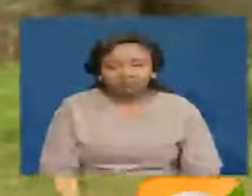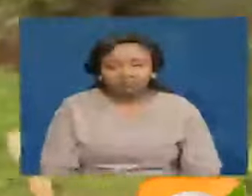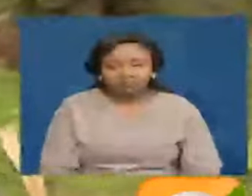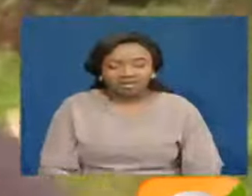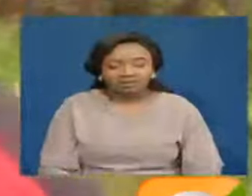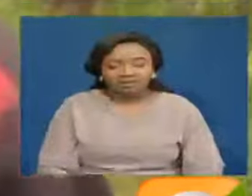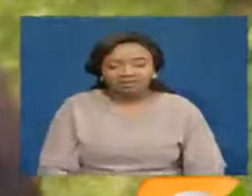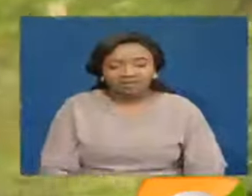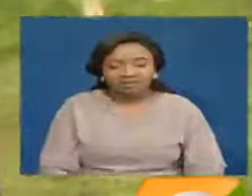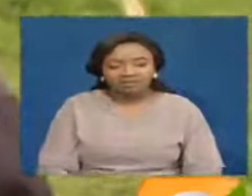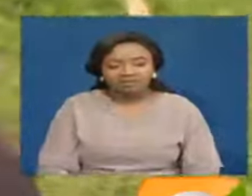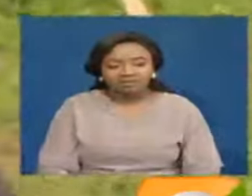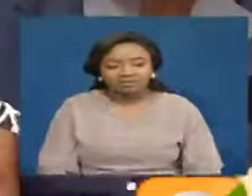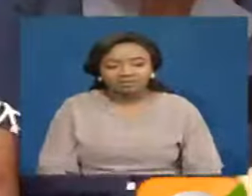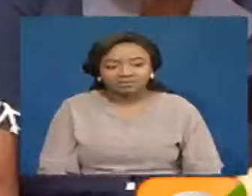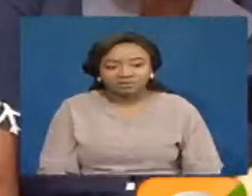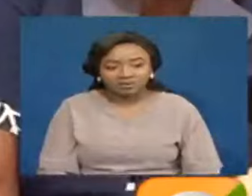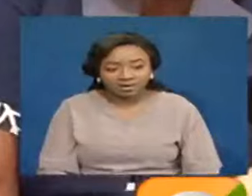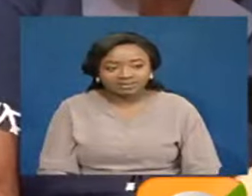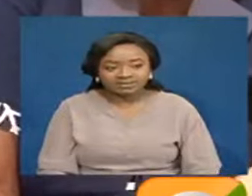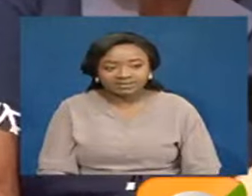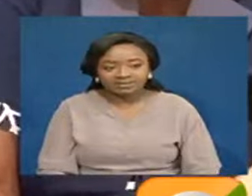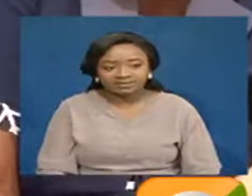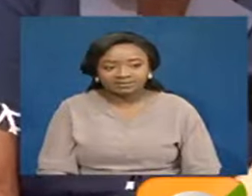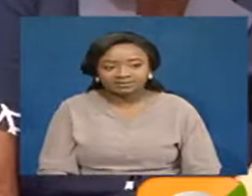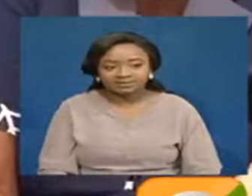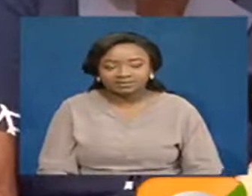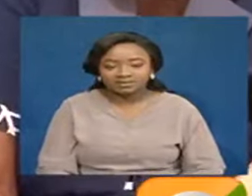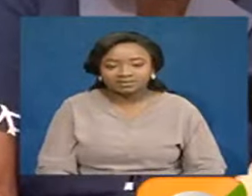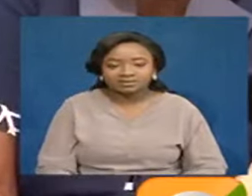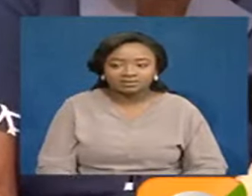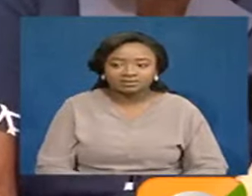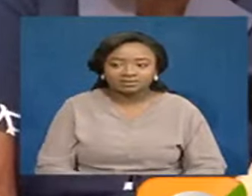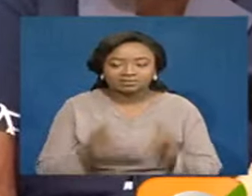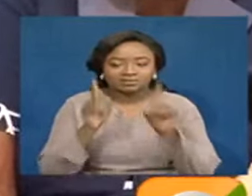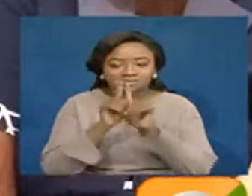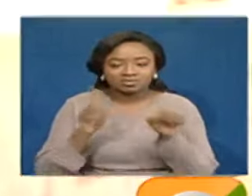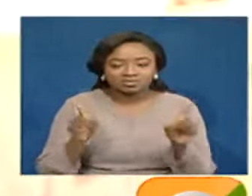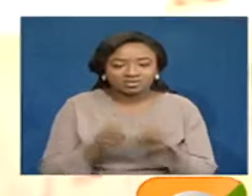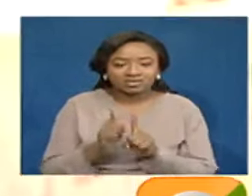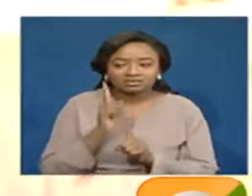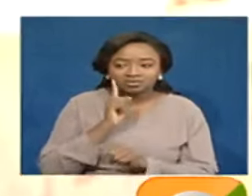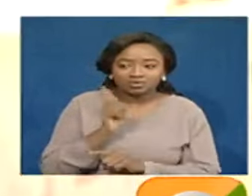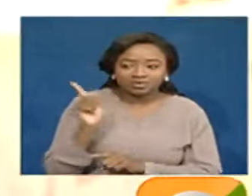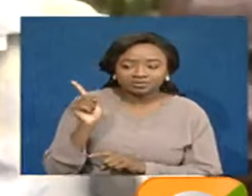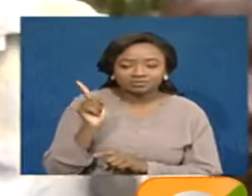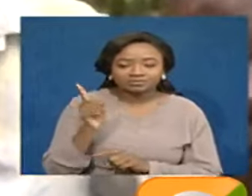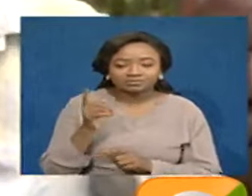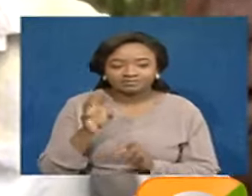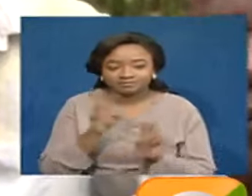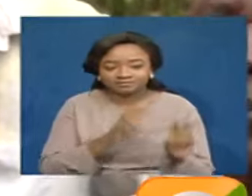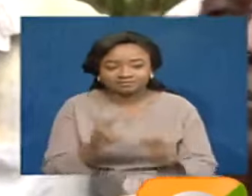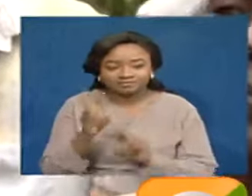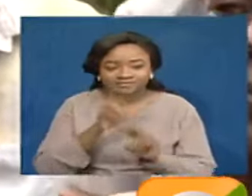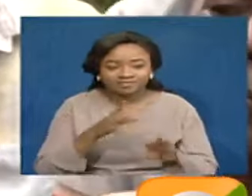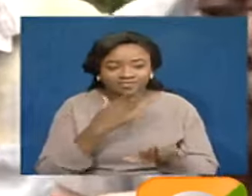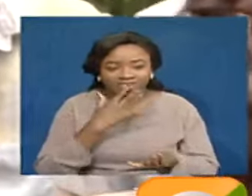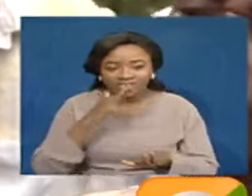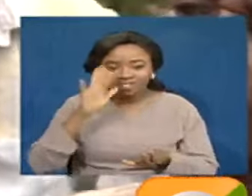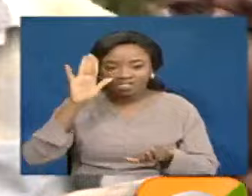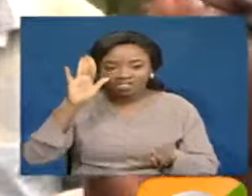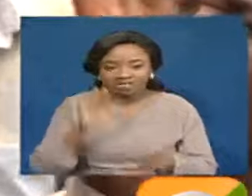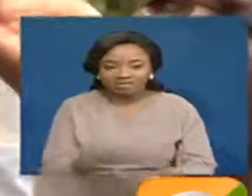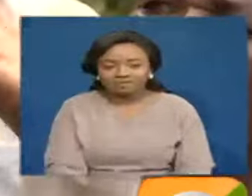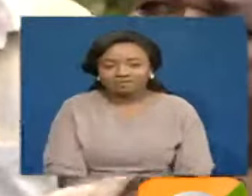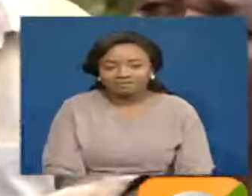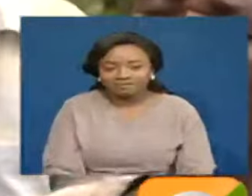Kwa wenyeji, matumaini yao ni kwamba watapata fursa ya kuhudhuria hafla ya kuapishwa kwake. Atasaidia hata kule